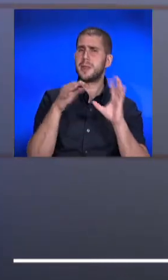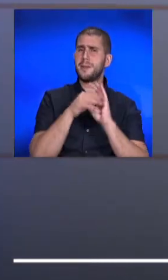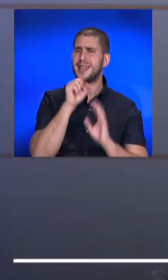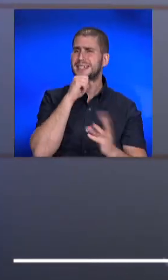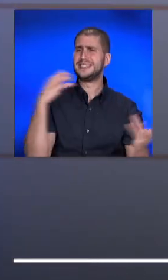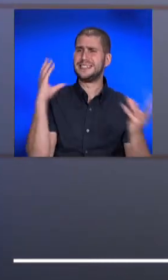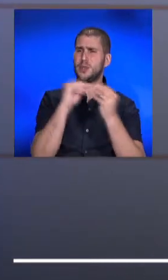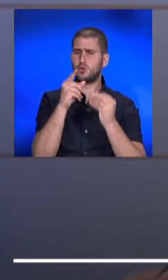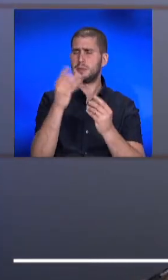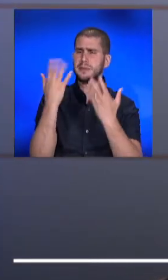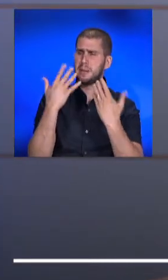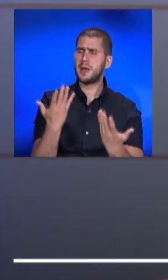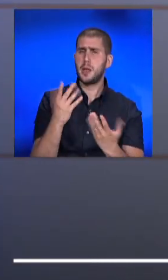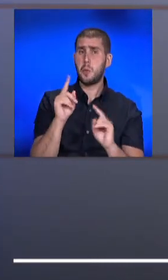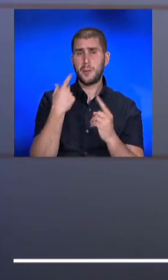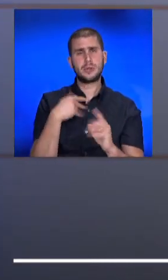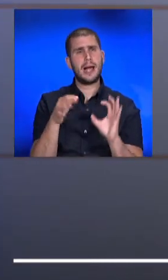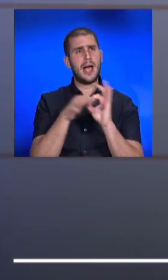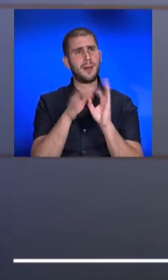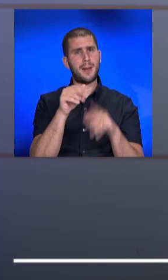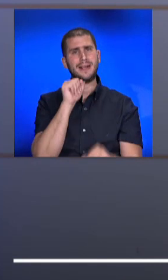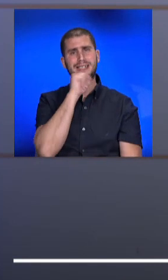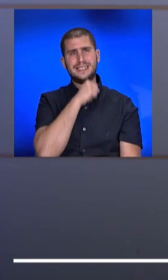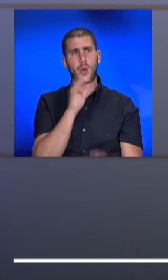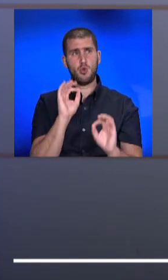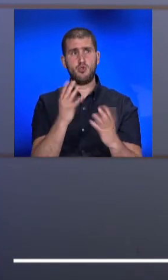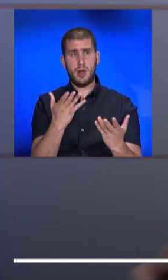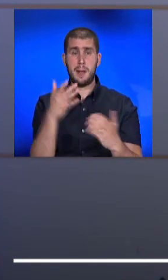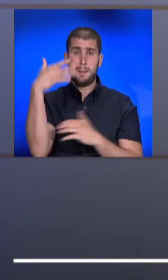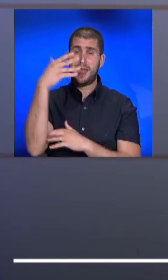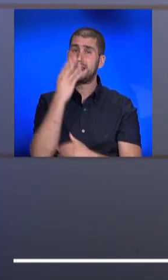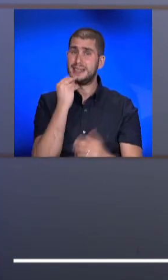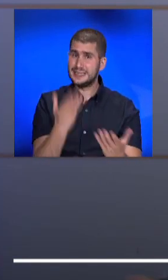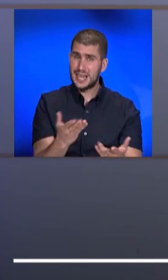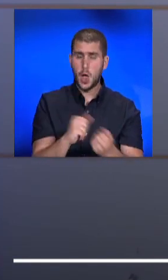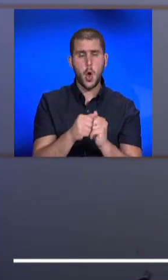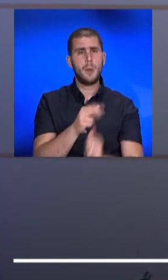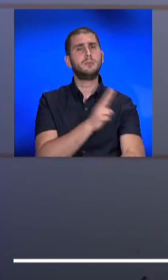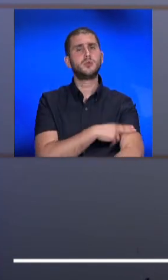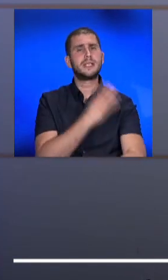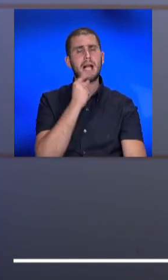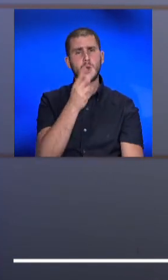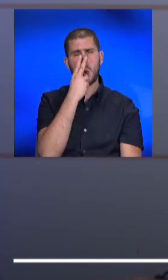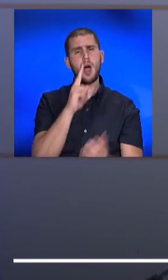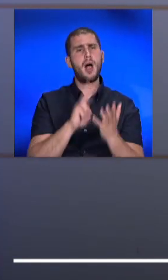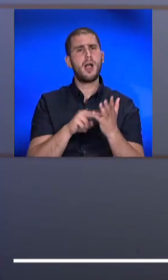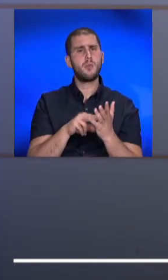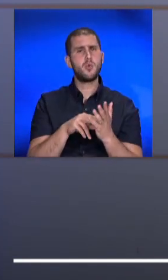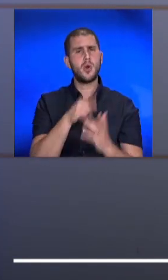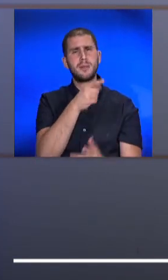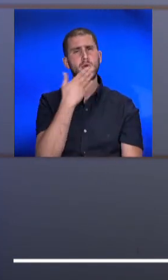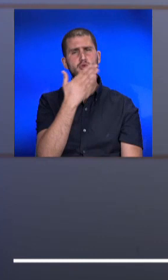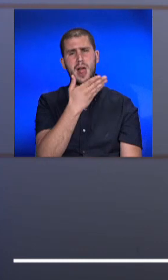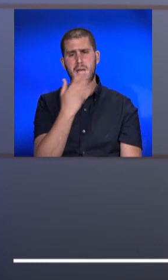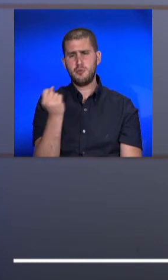שאת מתארת, בכל זאת רוצה לחבר את זה גם להיסטוריה של מדינת ישראל ושל משטרת ישראל, כשאת רואה את התמונות מבלפור